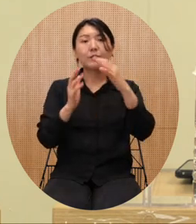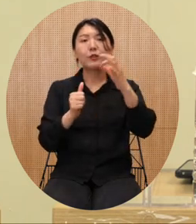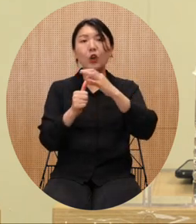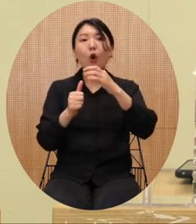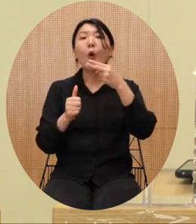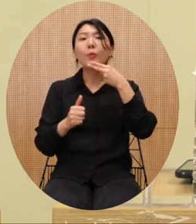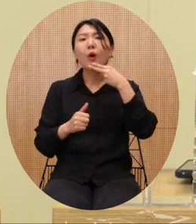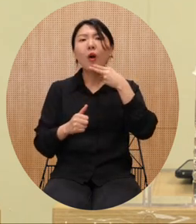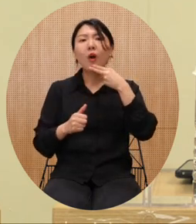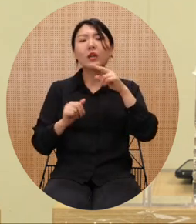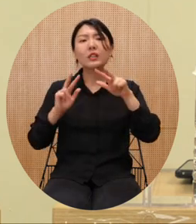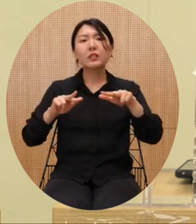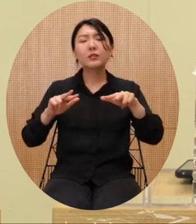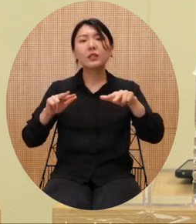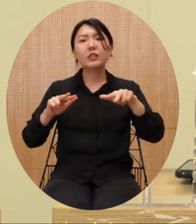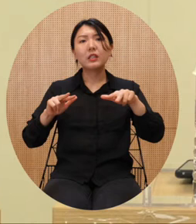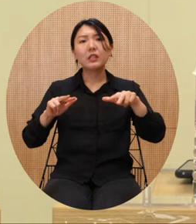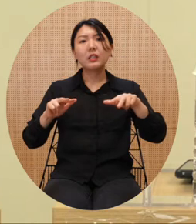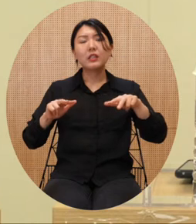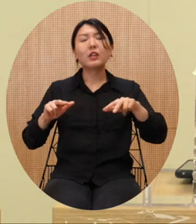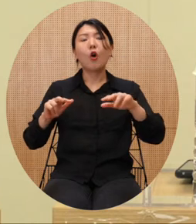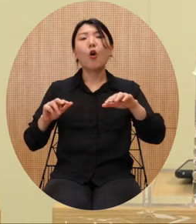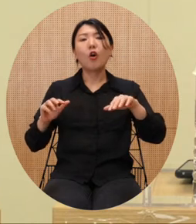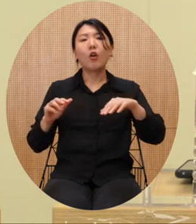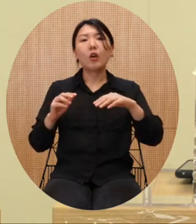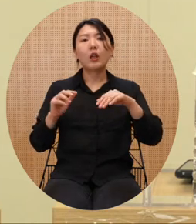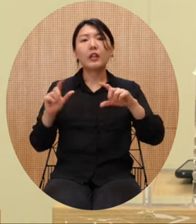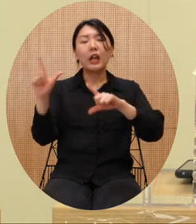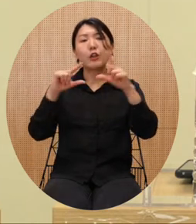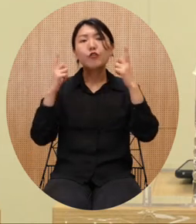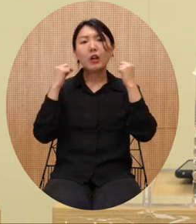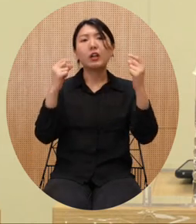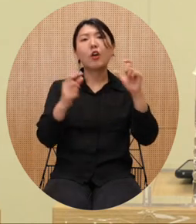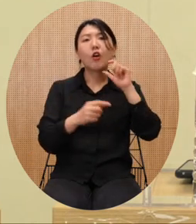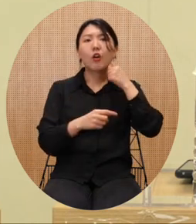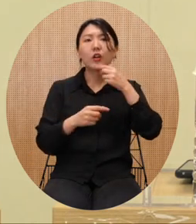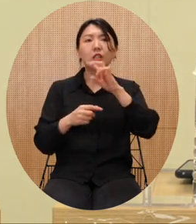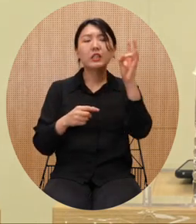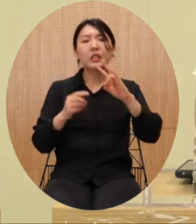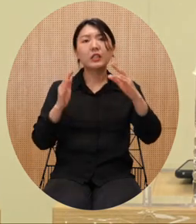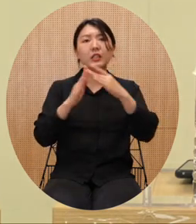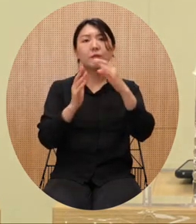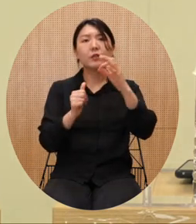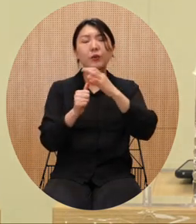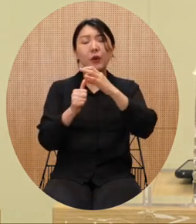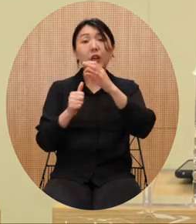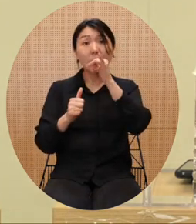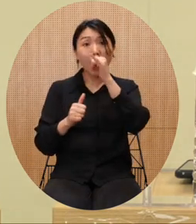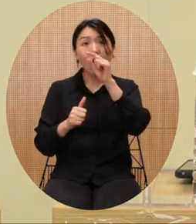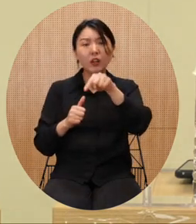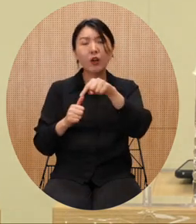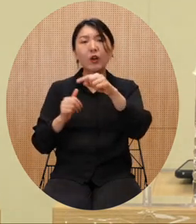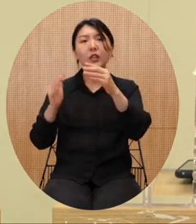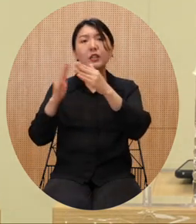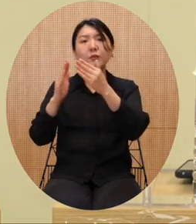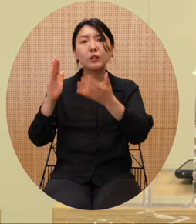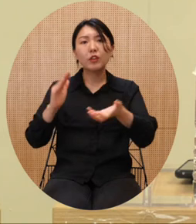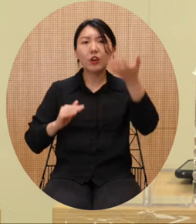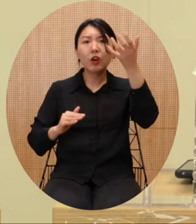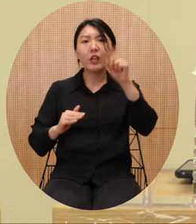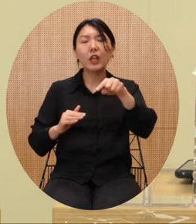시흥형 주거급여가 없으면은 현재 생활을 유지하기가 어렵지만 시흥형 주거비가 있다고 하여서 이것을 주거 상향을 하는